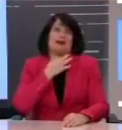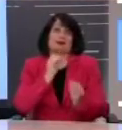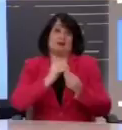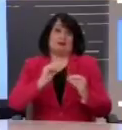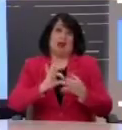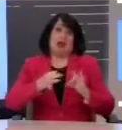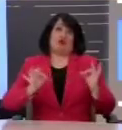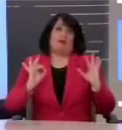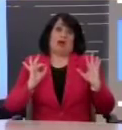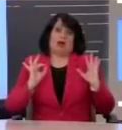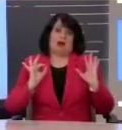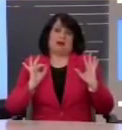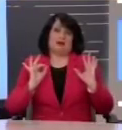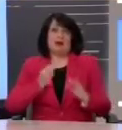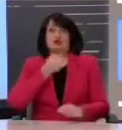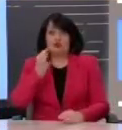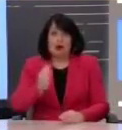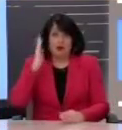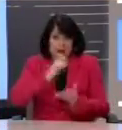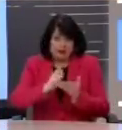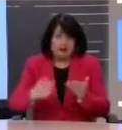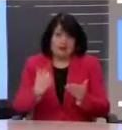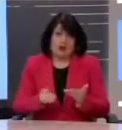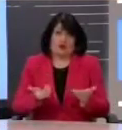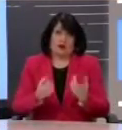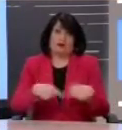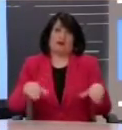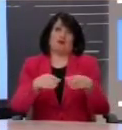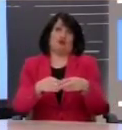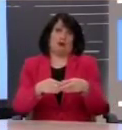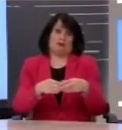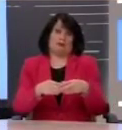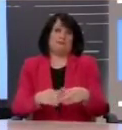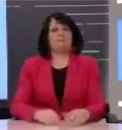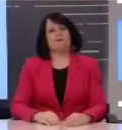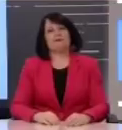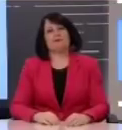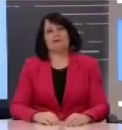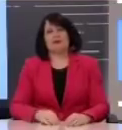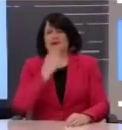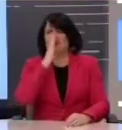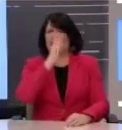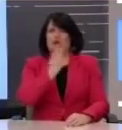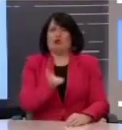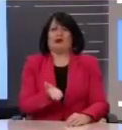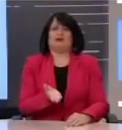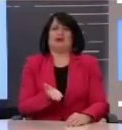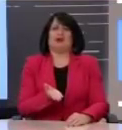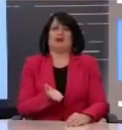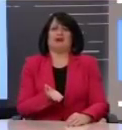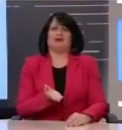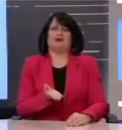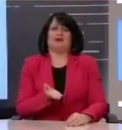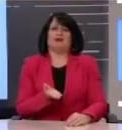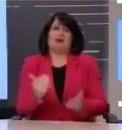Το θέτω όμως εν γνώση σας, διότι είναι μεγάλη υποκρισία